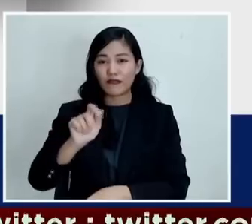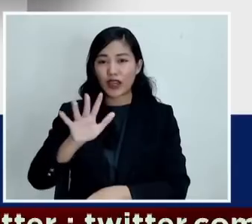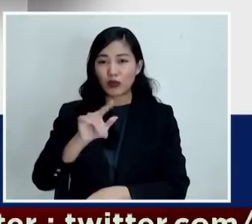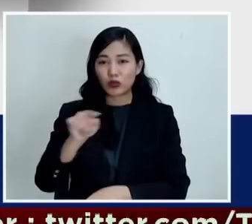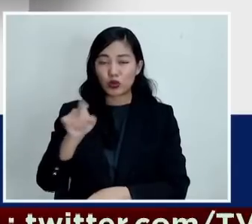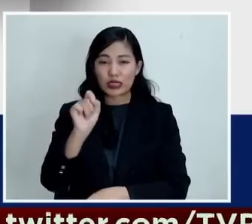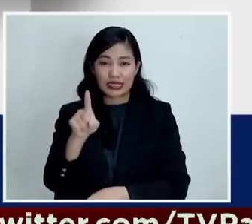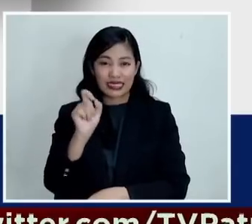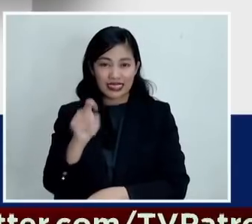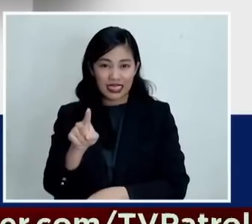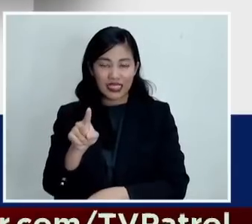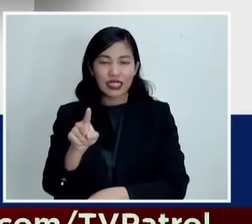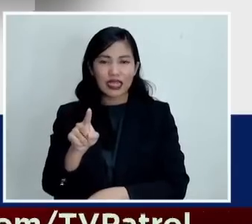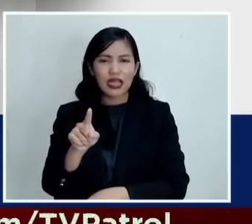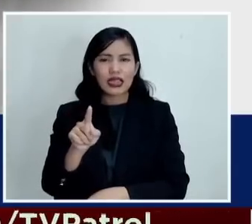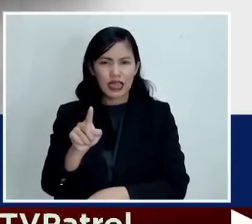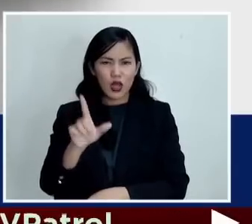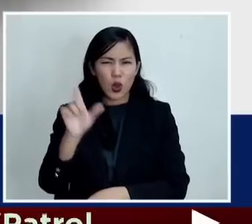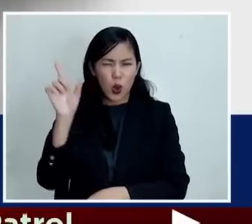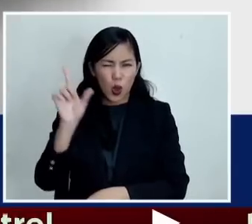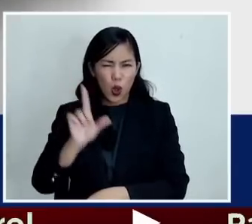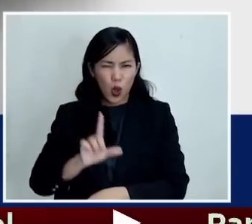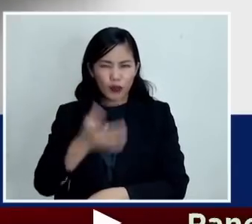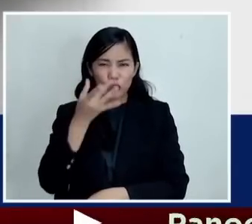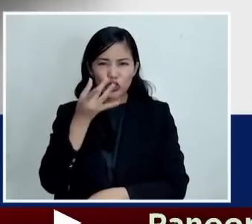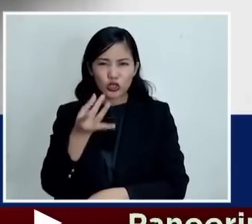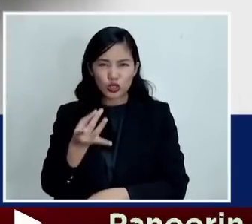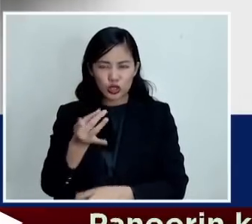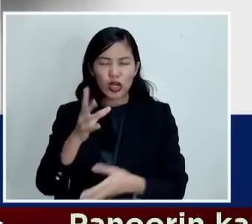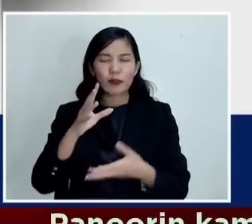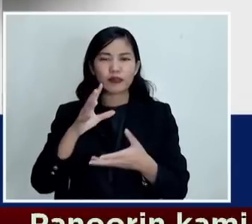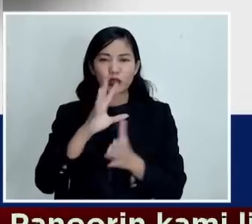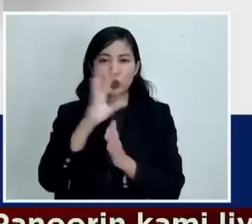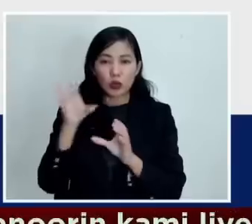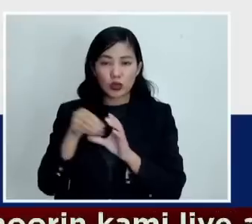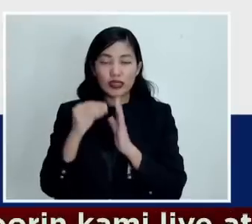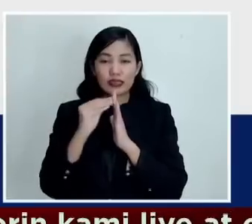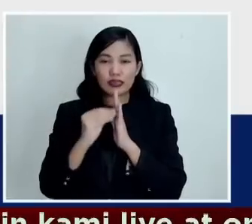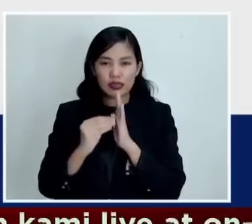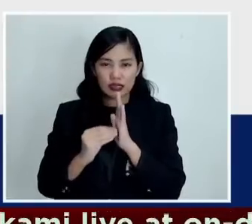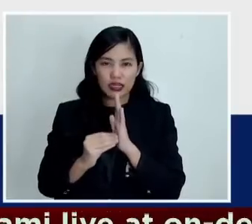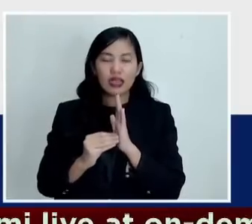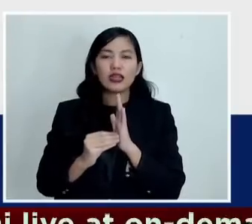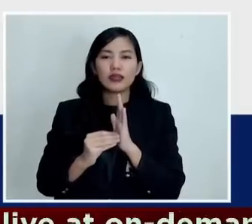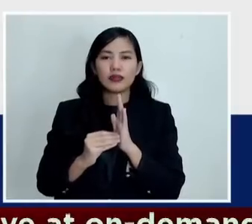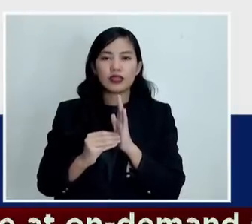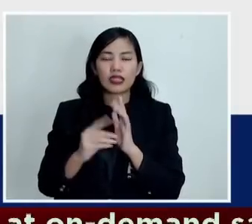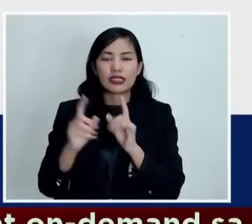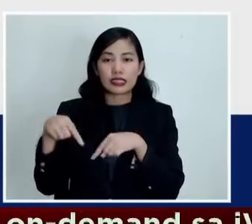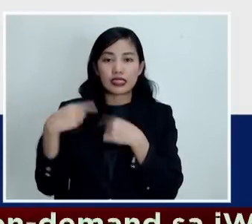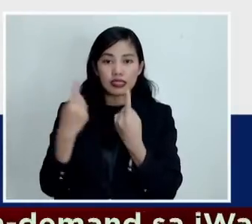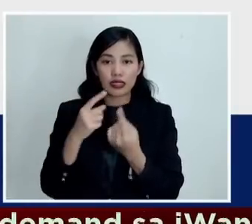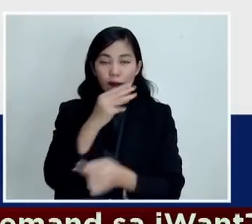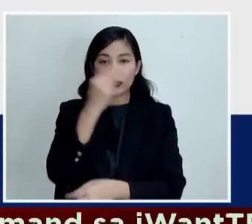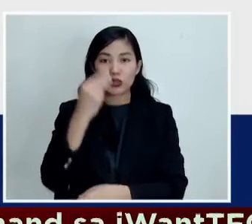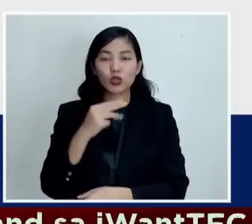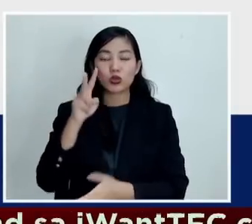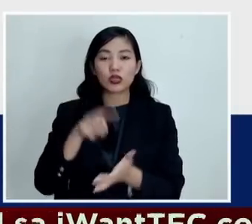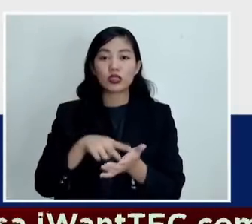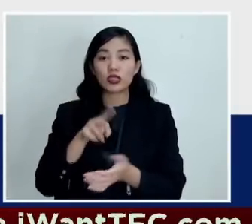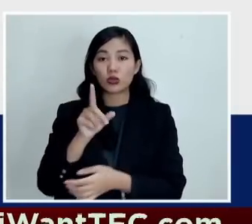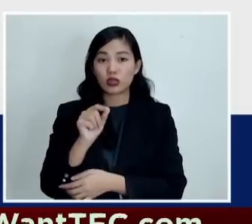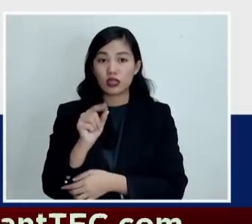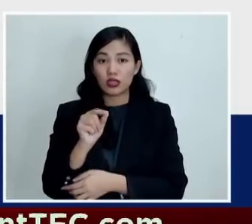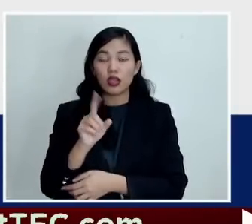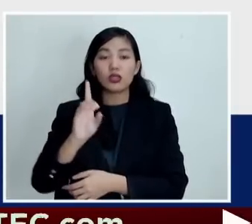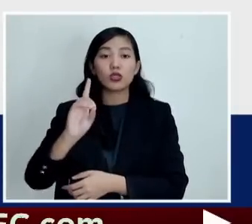ang pinakamababang bilang ng mga namatay na naitala mula pa noong Marso 2020. Dito sa bansa, sinabi ng DOH na patuloy nilang